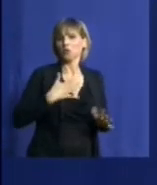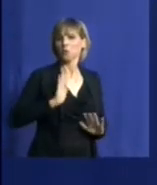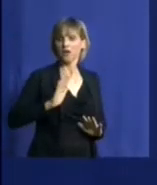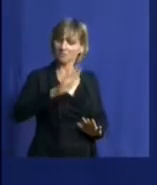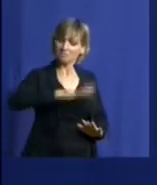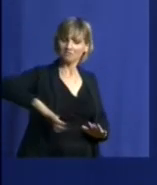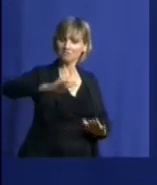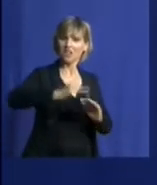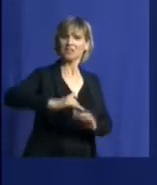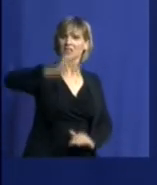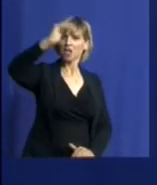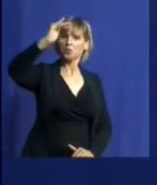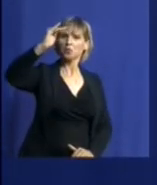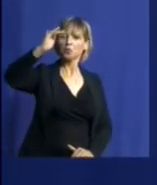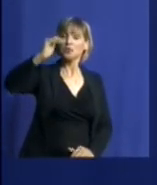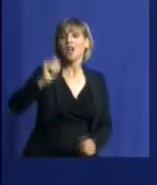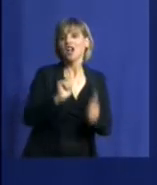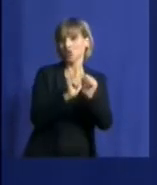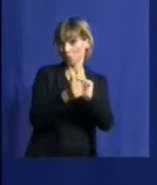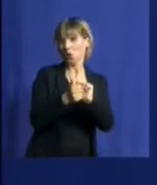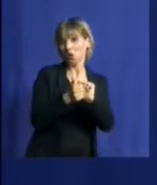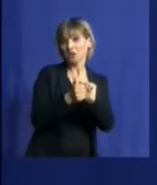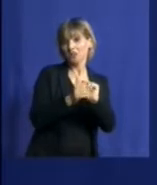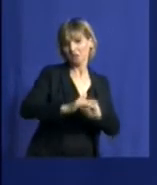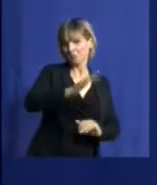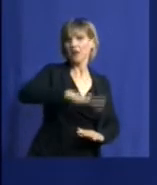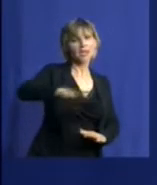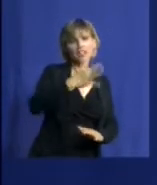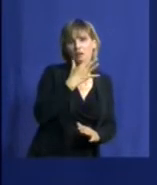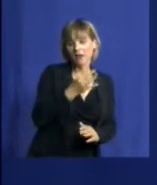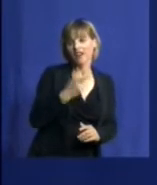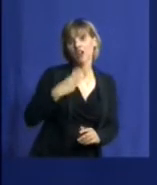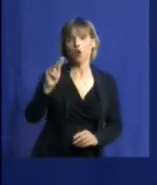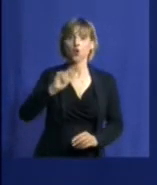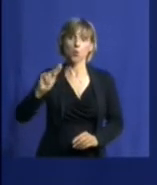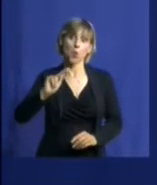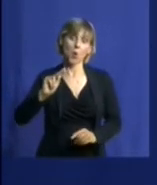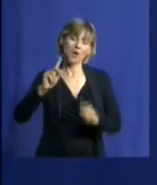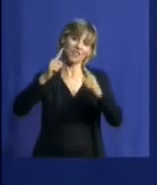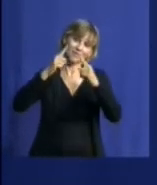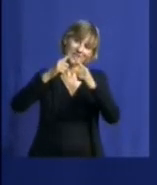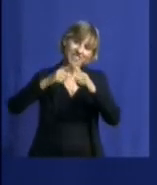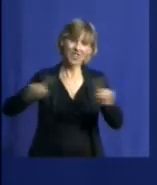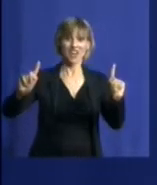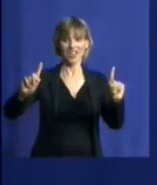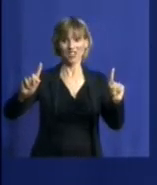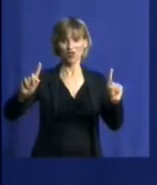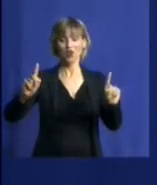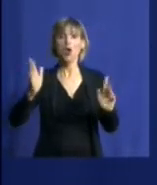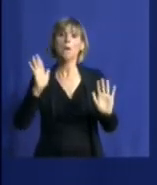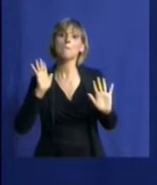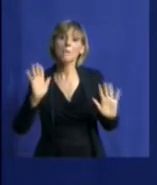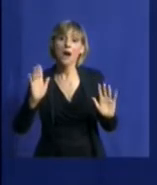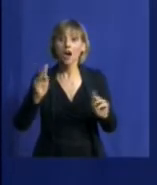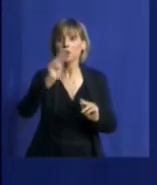in una realtà sportiva, sto parlando poi in ambito scolastico. Magari è stato un pochino diverso, ma non